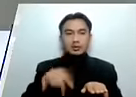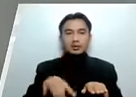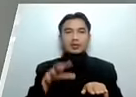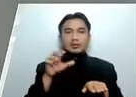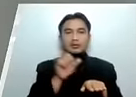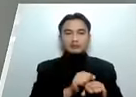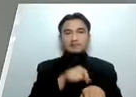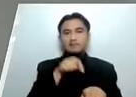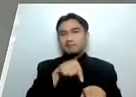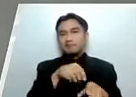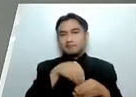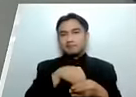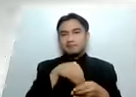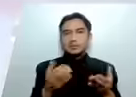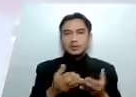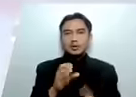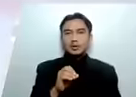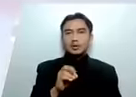City.